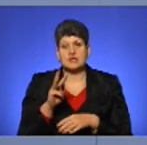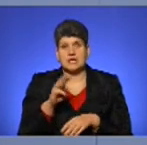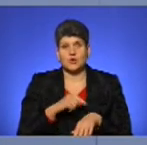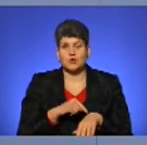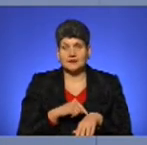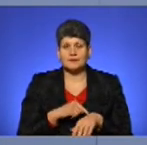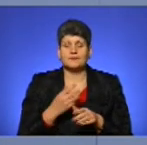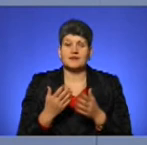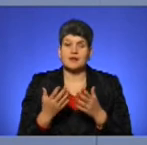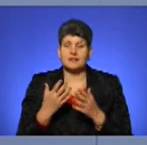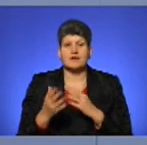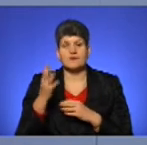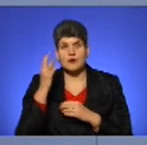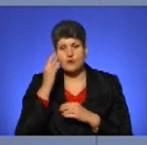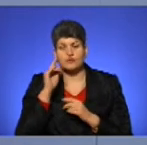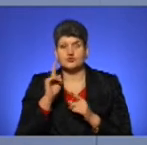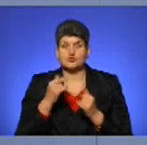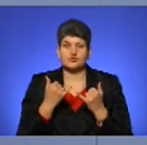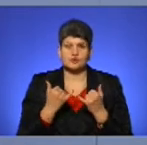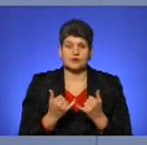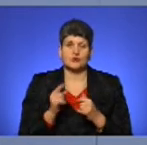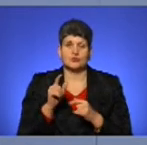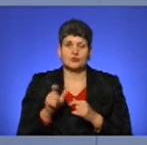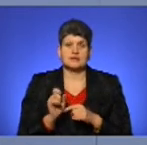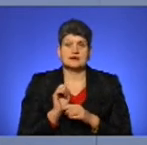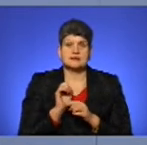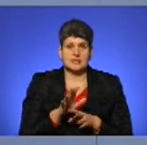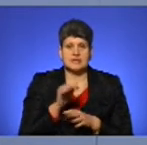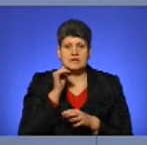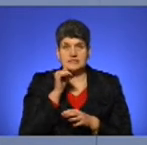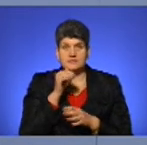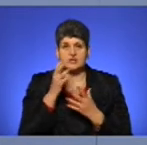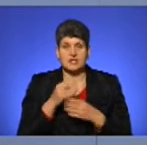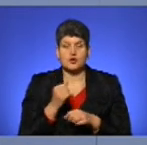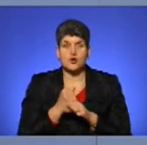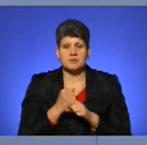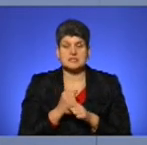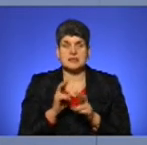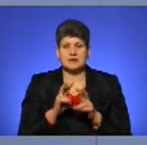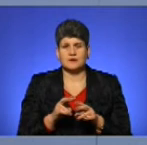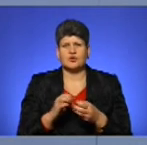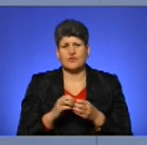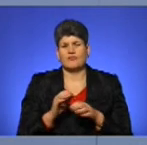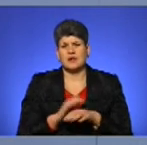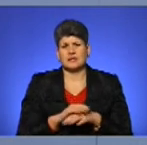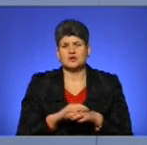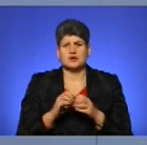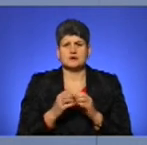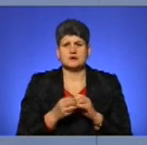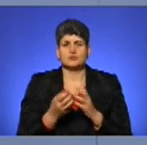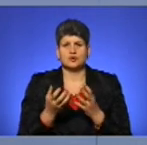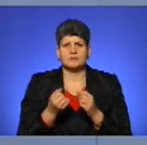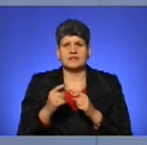але враховуючи, що сьогодні пацієнт здав, на завтрашній день робиться аналіз, то фактично результат ми отримуємо